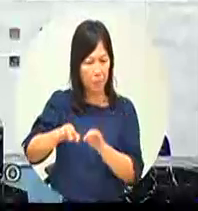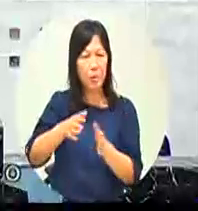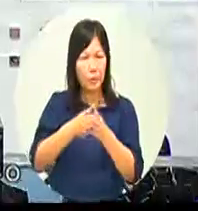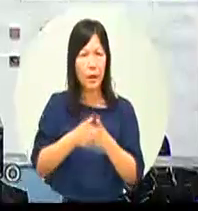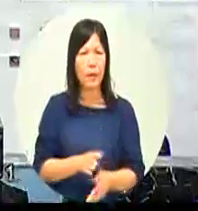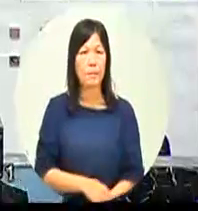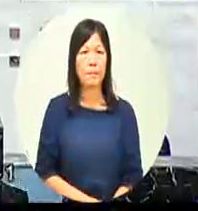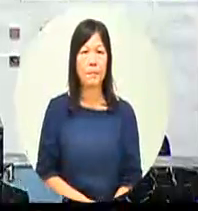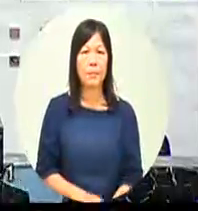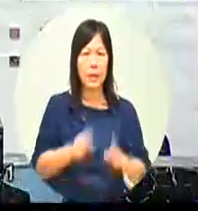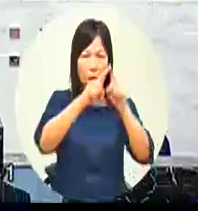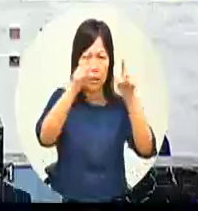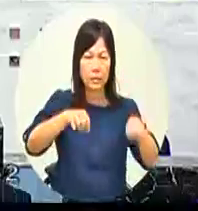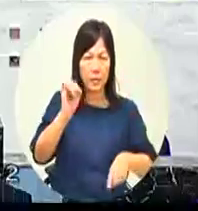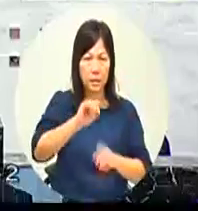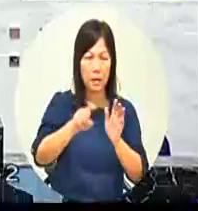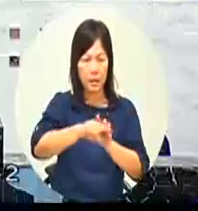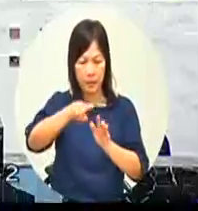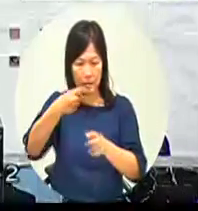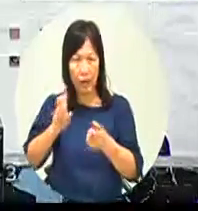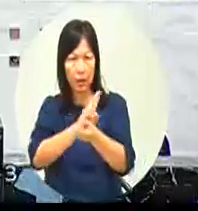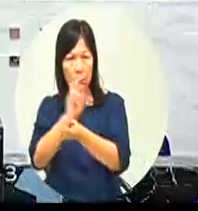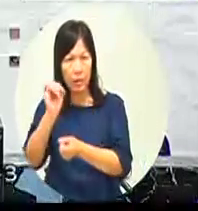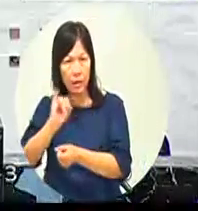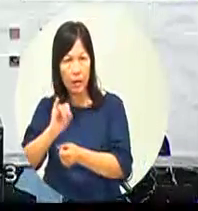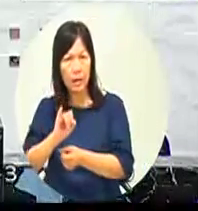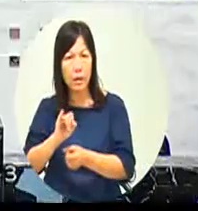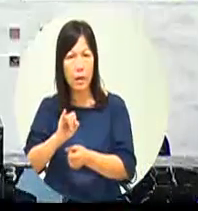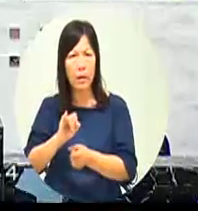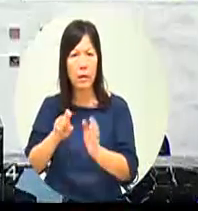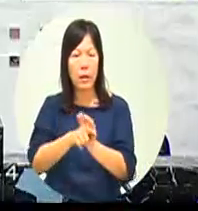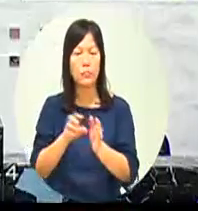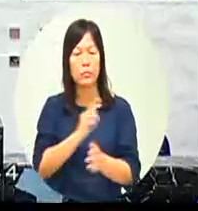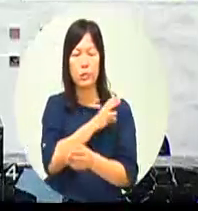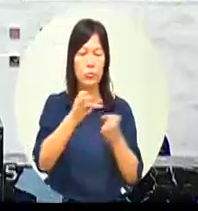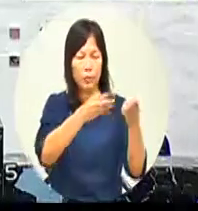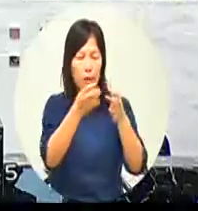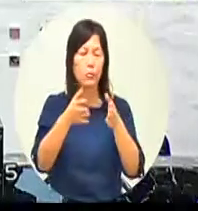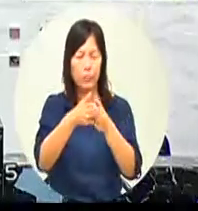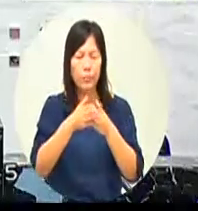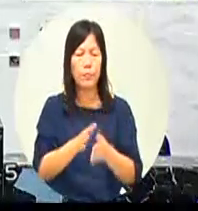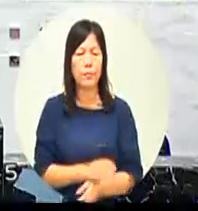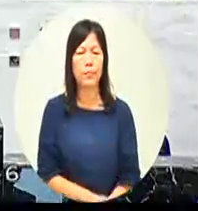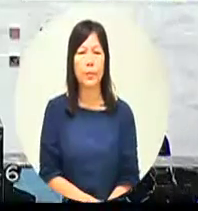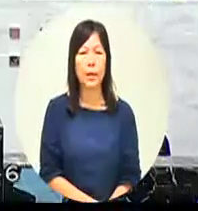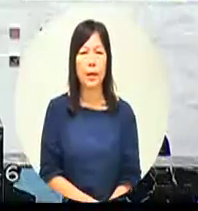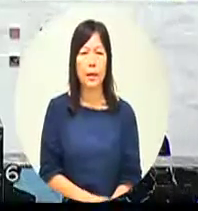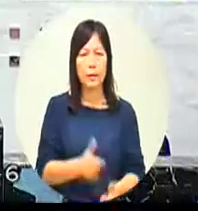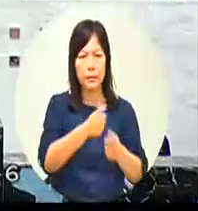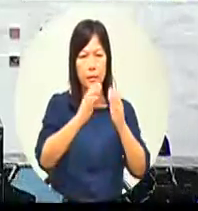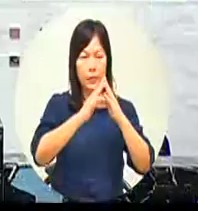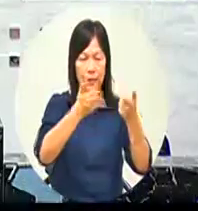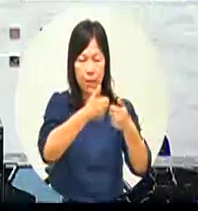林文议员，接着是林英荣议员，然后我们就来结束讨论。 好，谢谢议长啊，